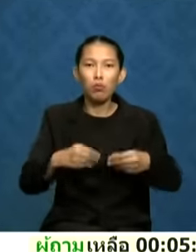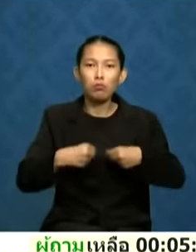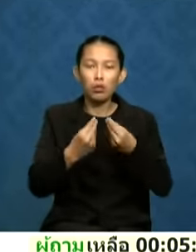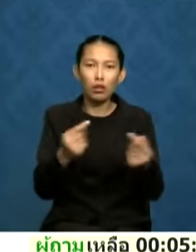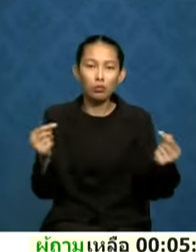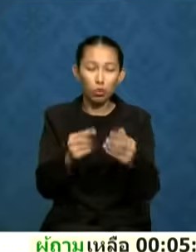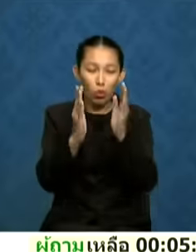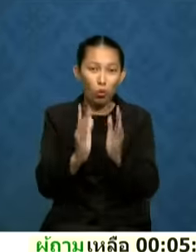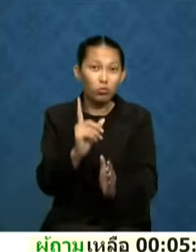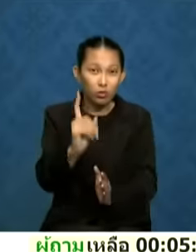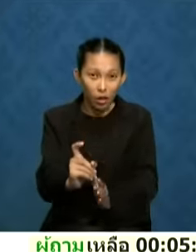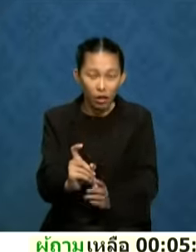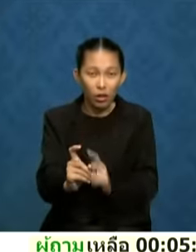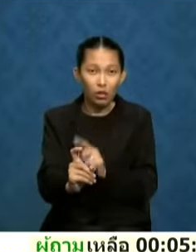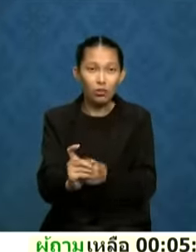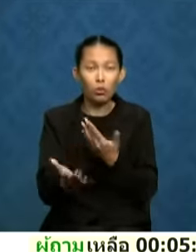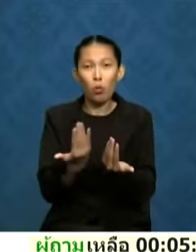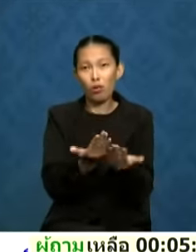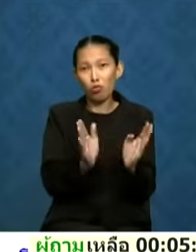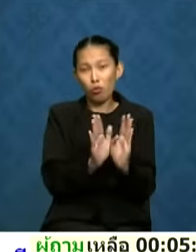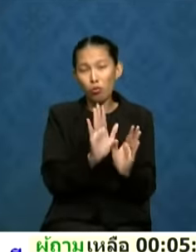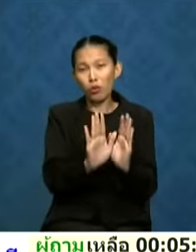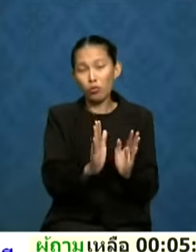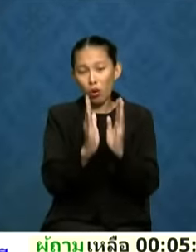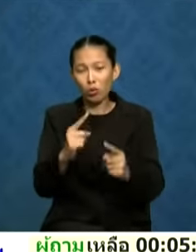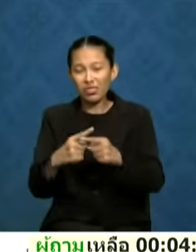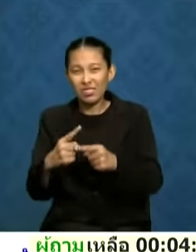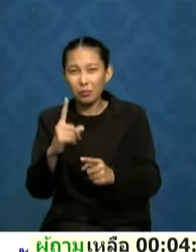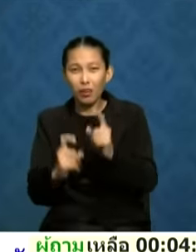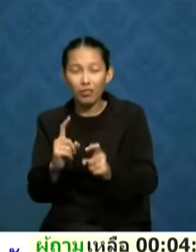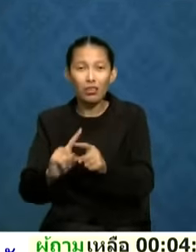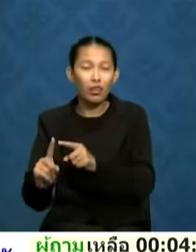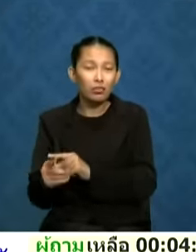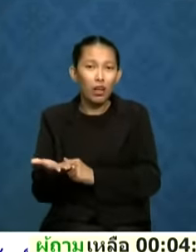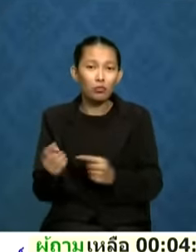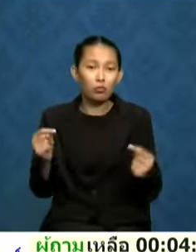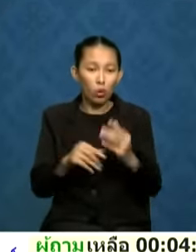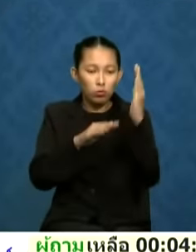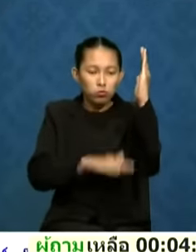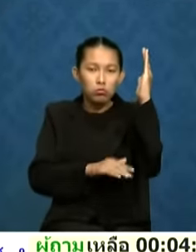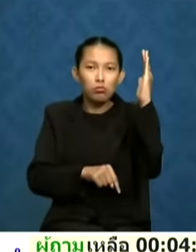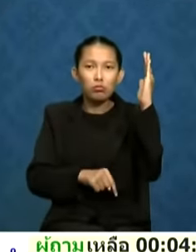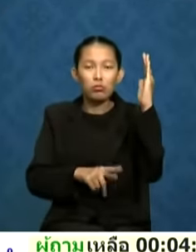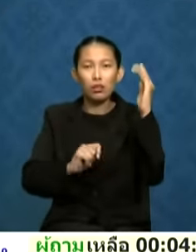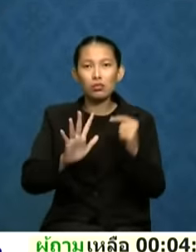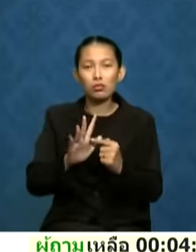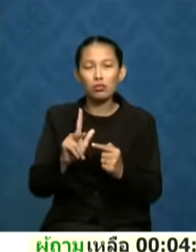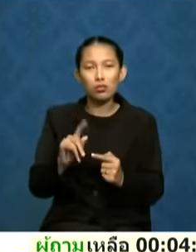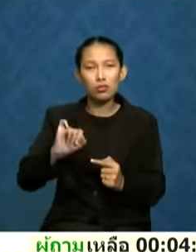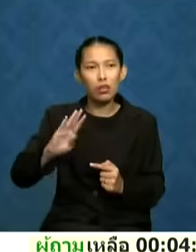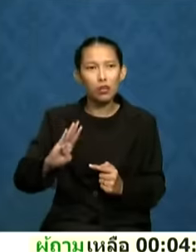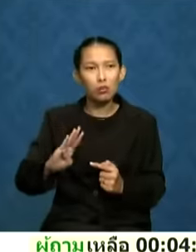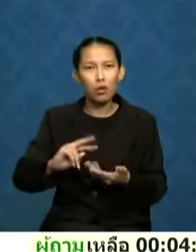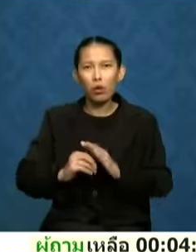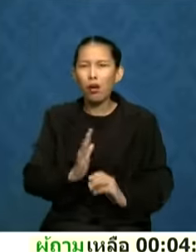ให้กบผู้ที่สนเสียชีวิตให้กบคอบครัว้กผู้ทบาทเจ็บลมตายในเหตุกณตากใบเราจะเรีก